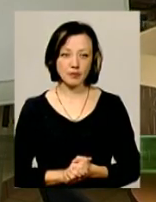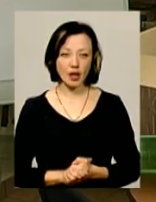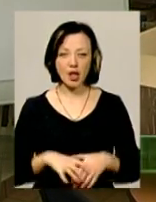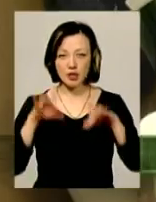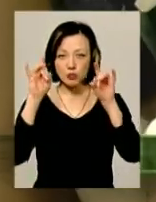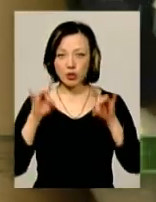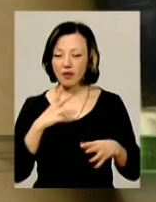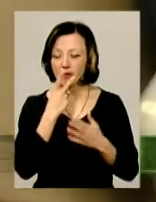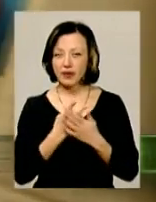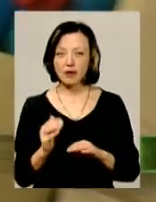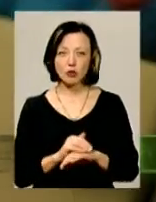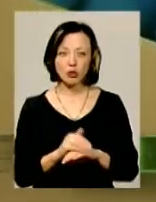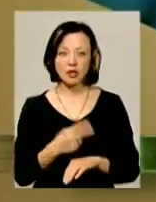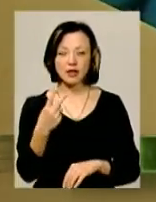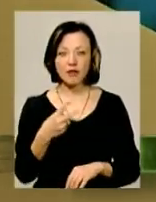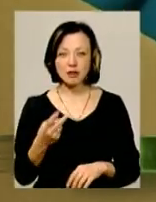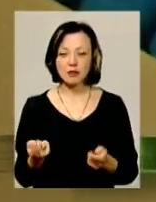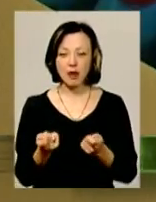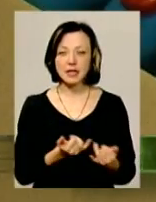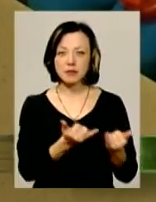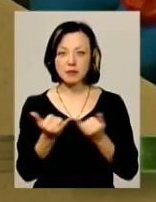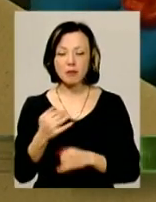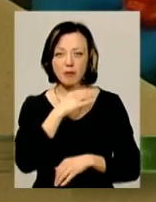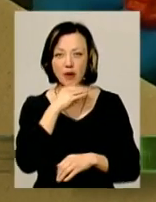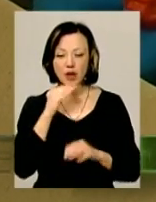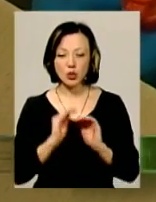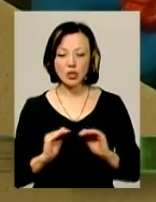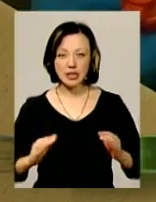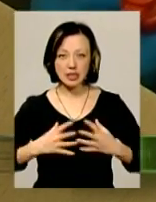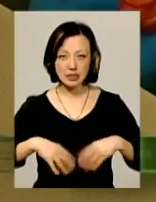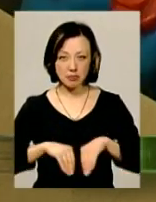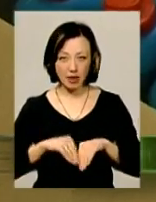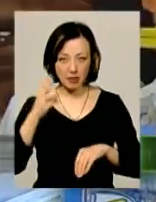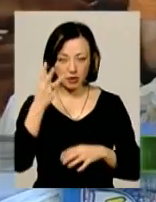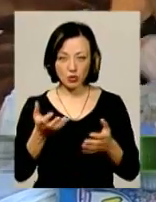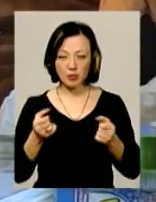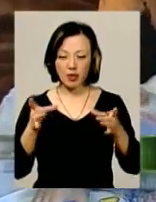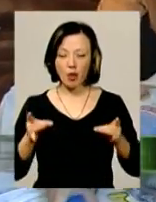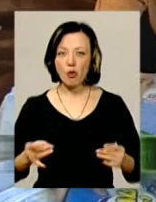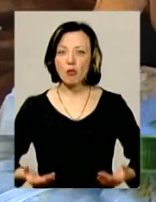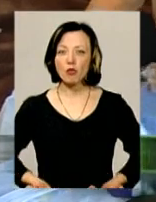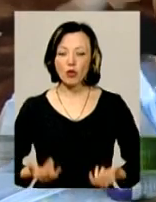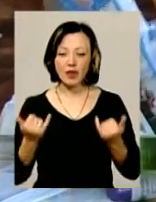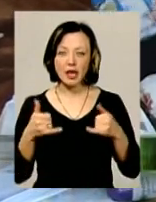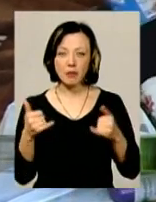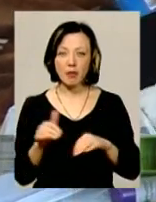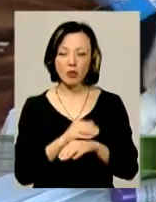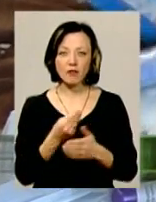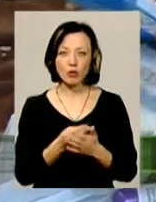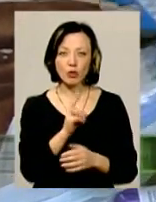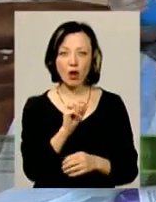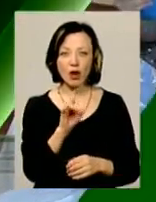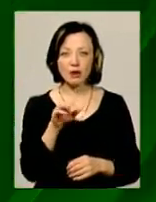Спонтанний вияв доброти. 20 малозабезпечених та багатодітних родин Хмельницького отримують набори побутової хімії від благодійного фонду